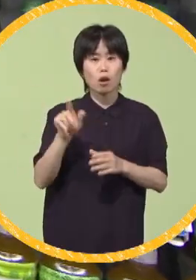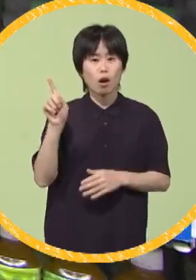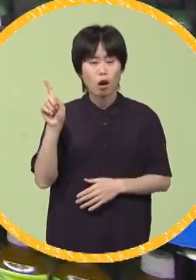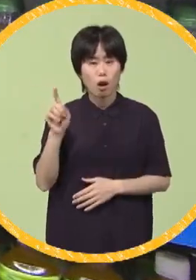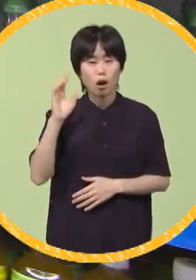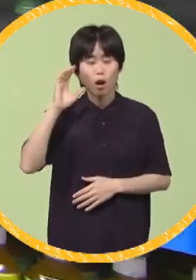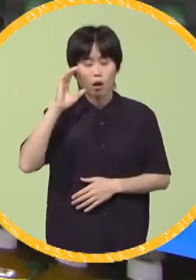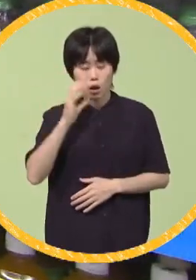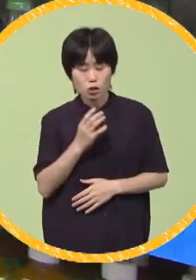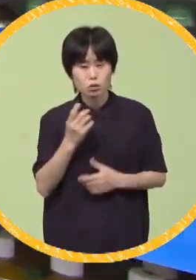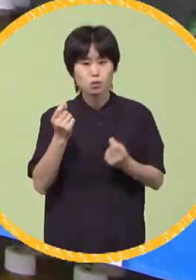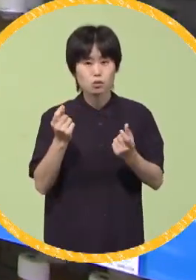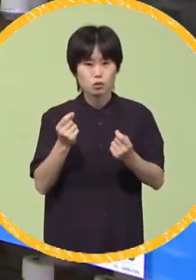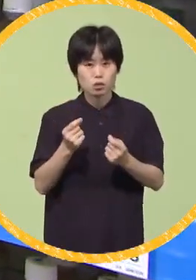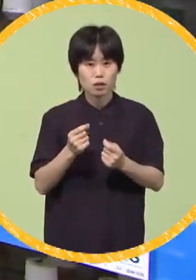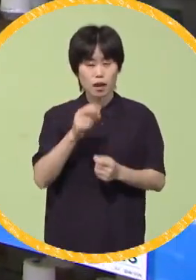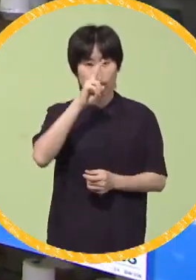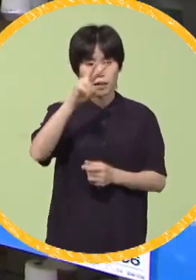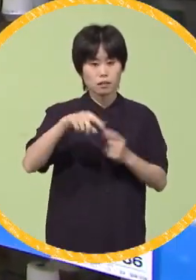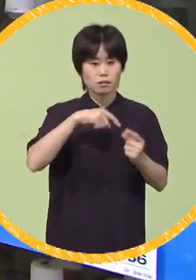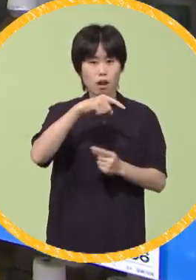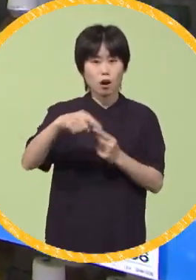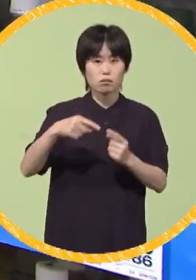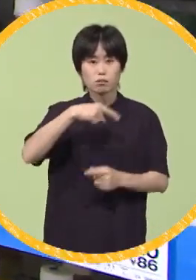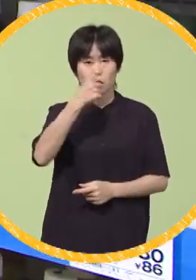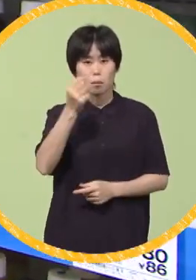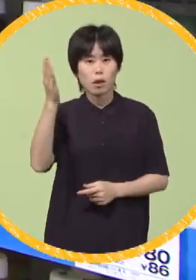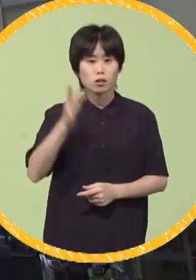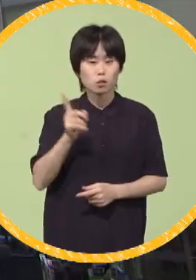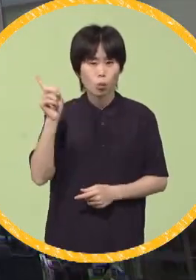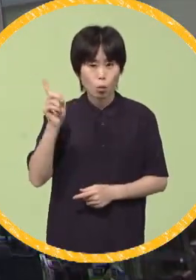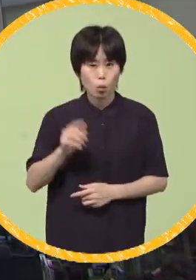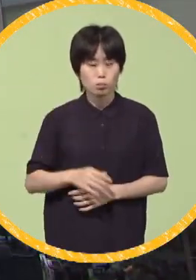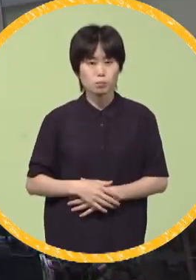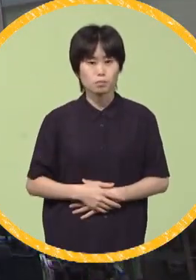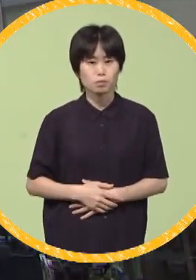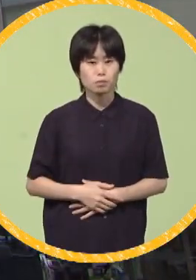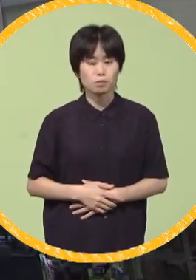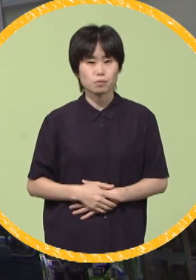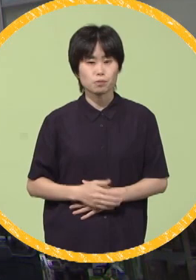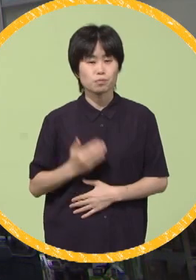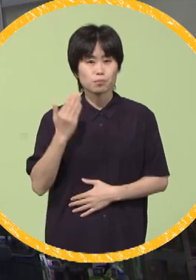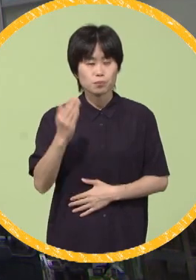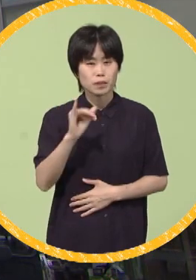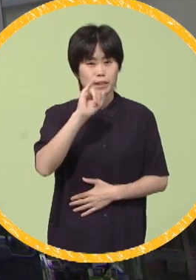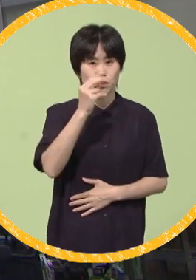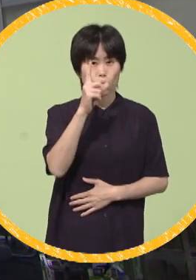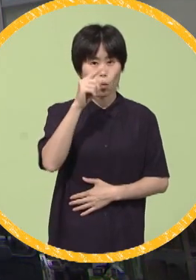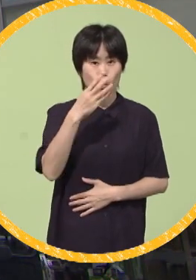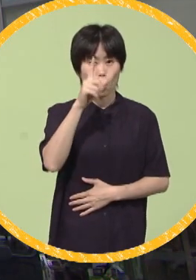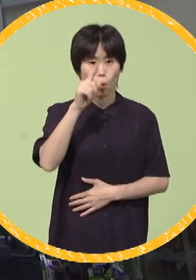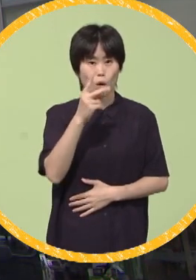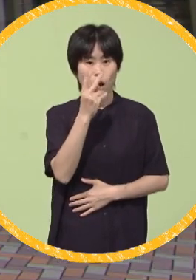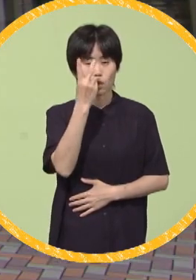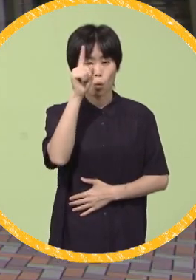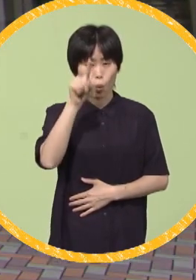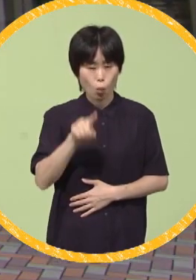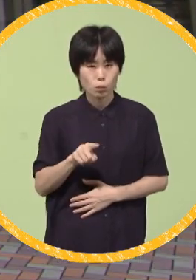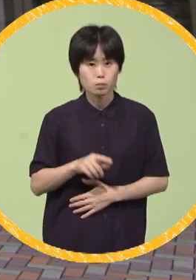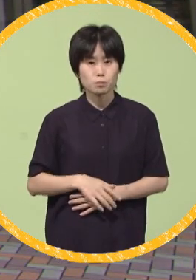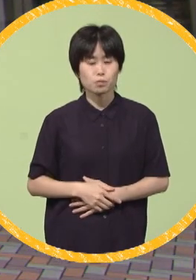これすごいですね。リサイクルです 100%。 そう、伺ったのはイトーヨーカドー横浜別所